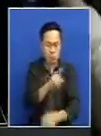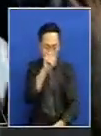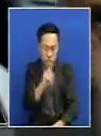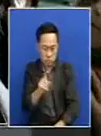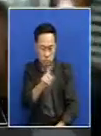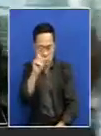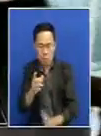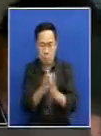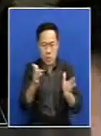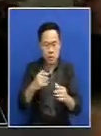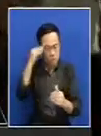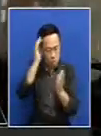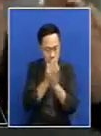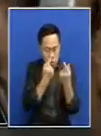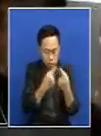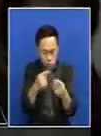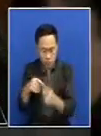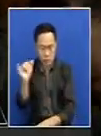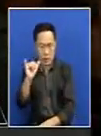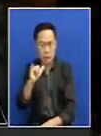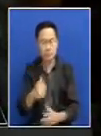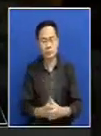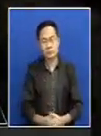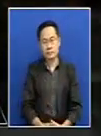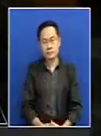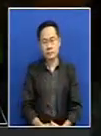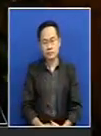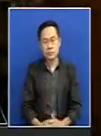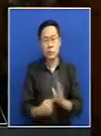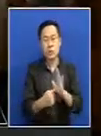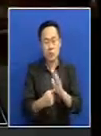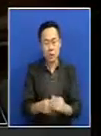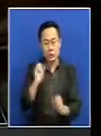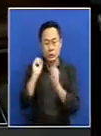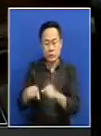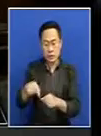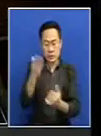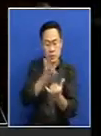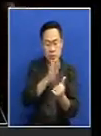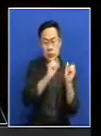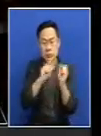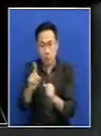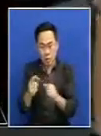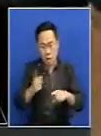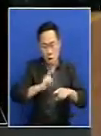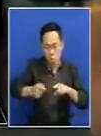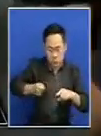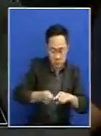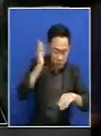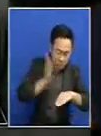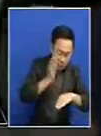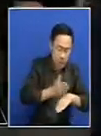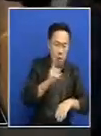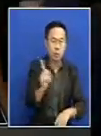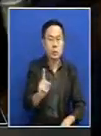สำคัญในคดีอีกมากมายที่ตำรวจยังหาคำตอบไม่ได้เช่นจุดทิ้งศพอาวุธที่ใช้ในการฆ่